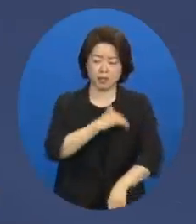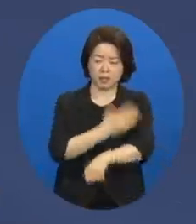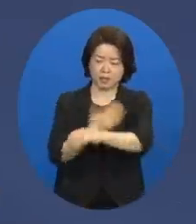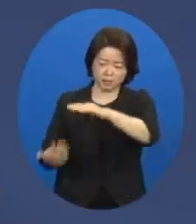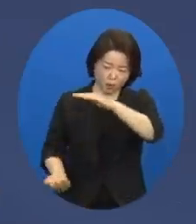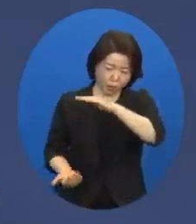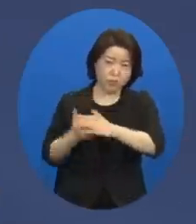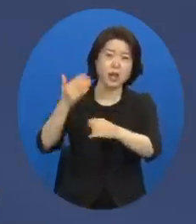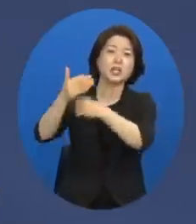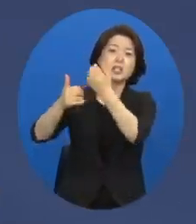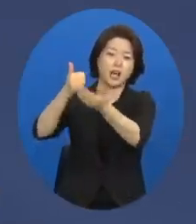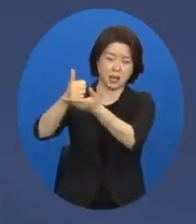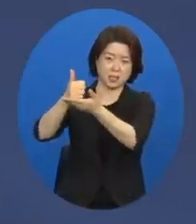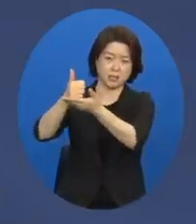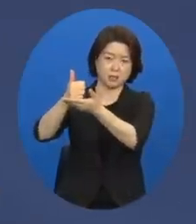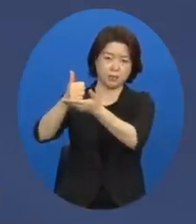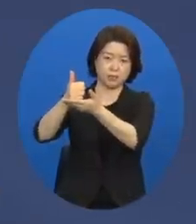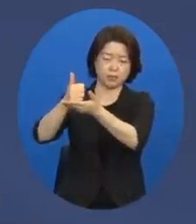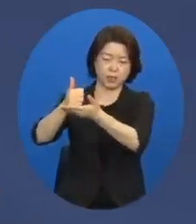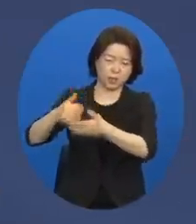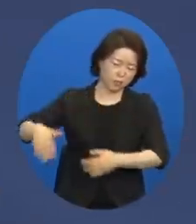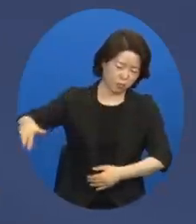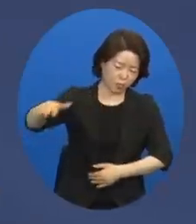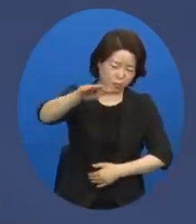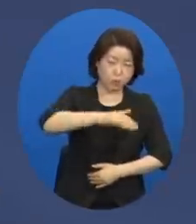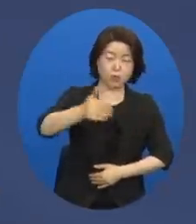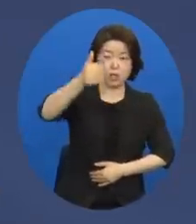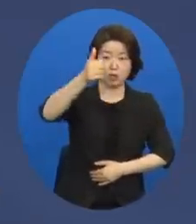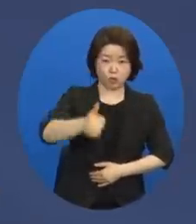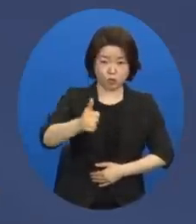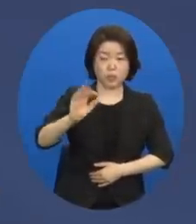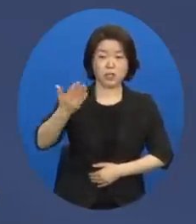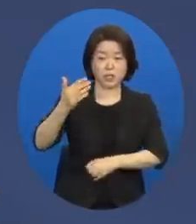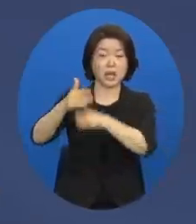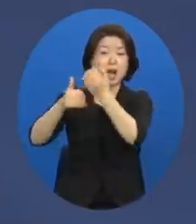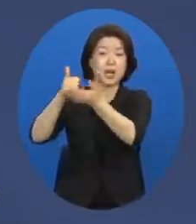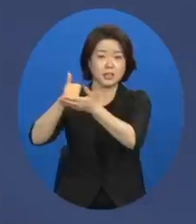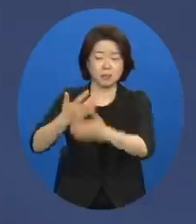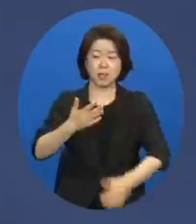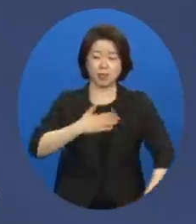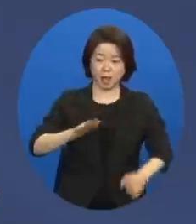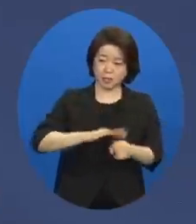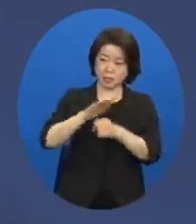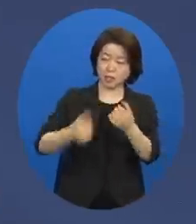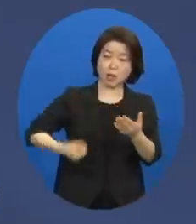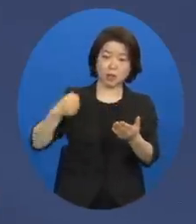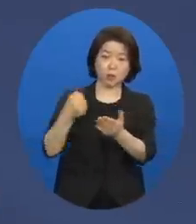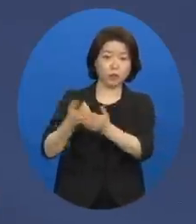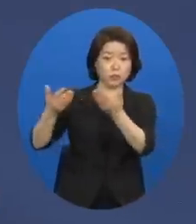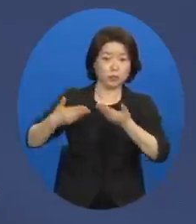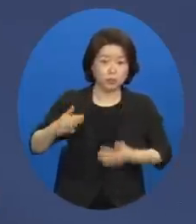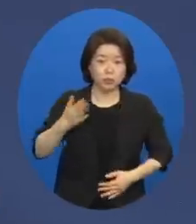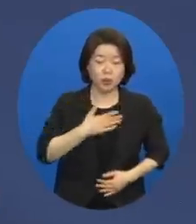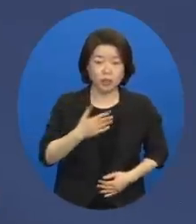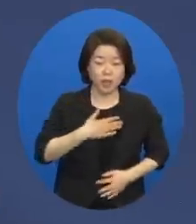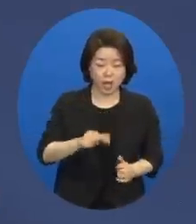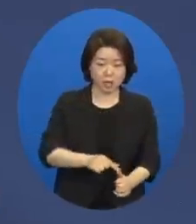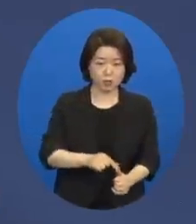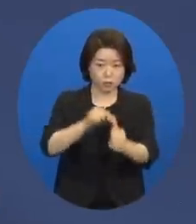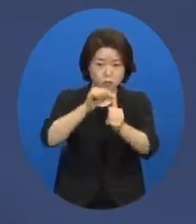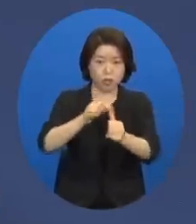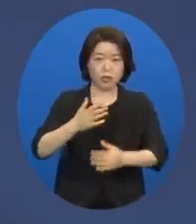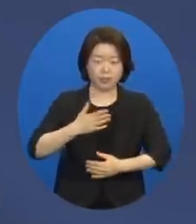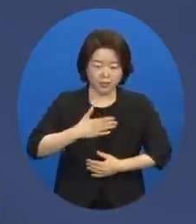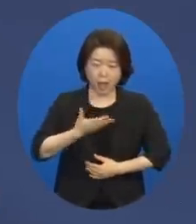하나님이 모든 것의 주인이신 하나님이 나를 사랑하고 하기로 작정을 하시고 나를 구원하시고